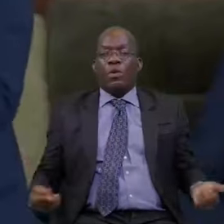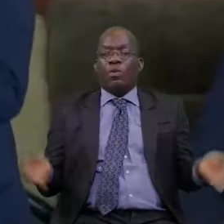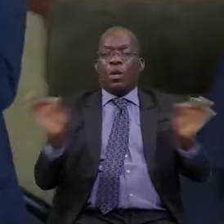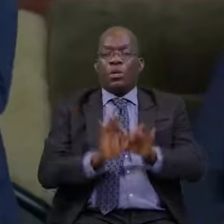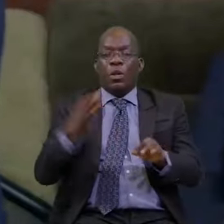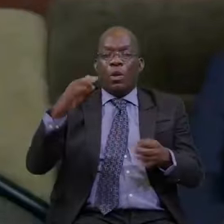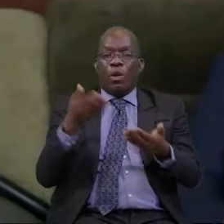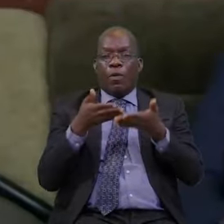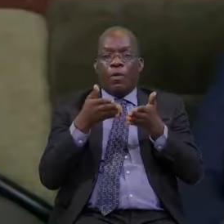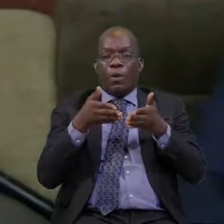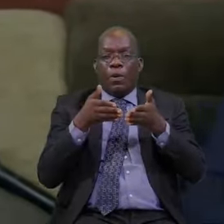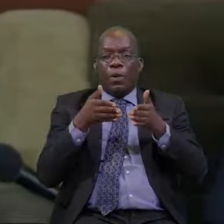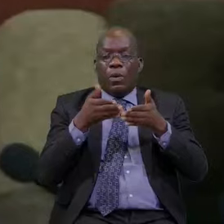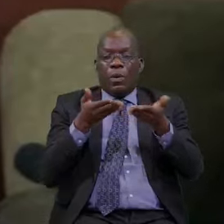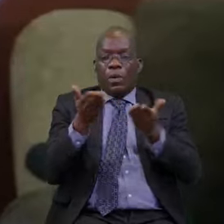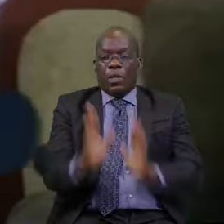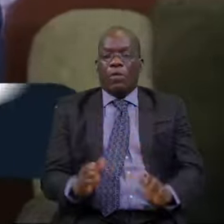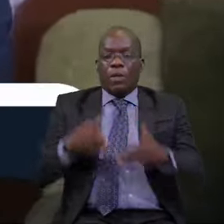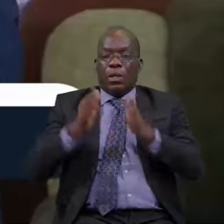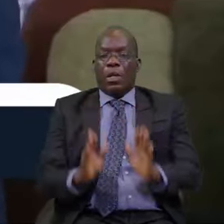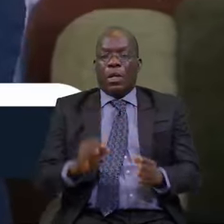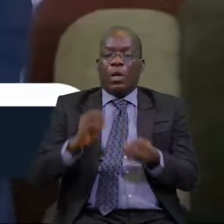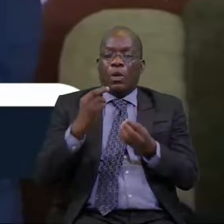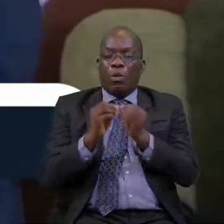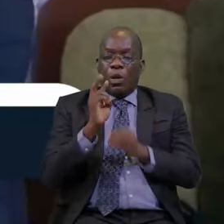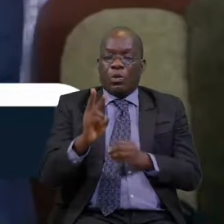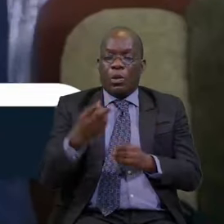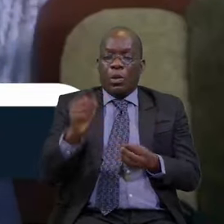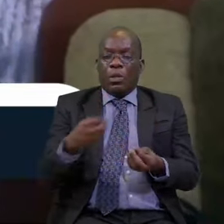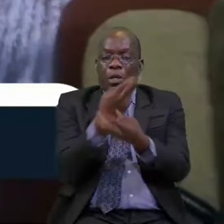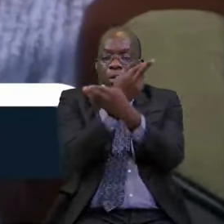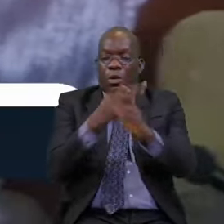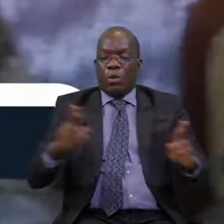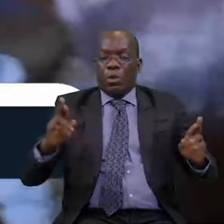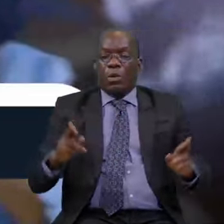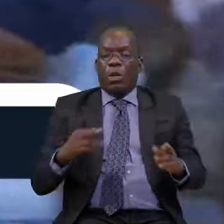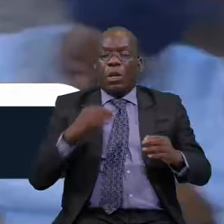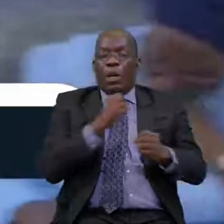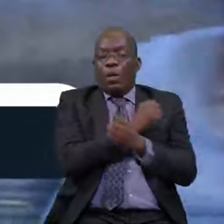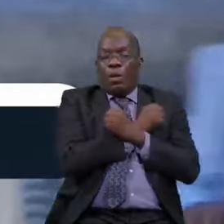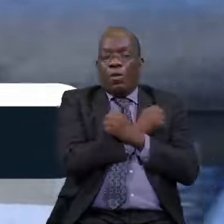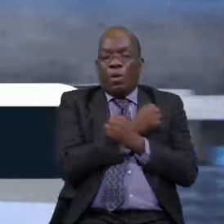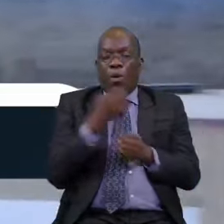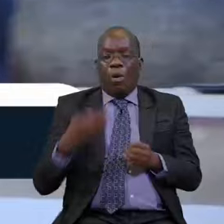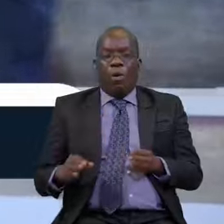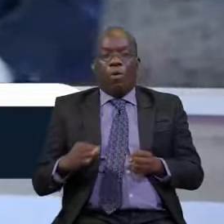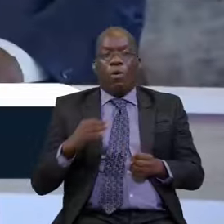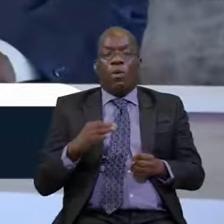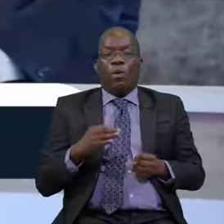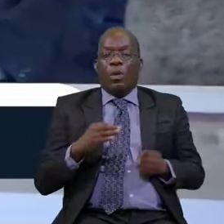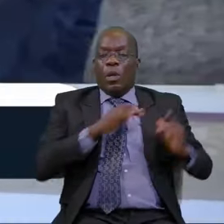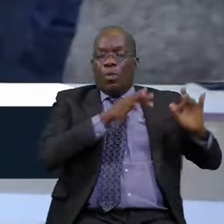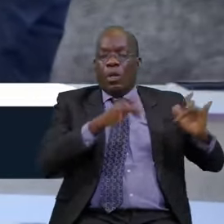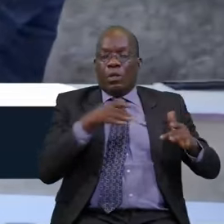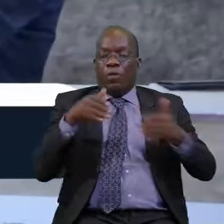serviteur dirigeant. Deux, c'est la passion rédemptrice d'un leader sympathique. Vous avez besoin